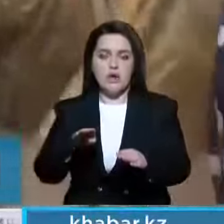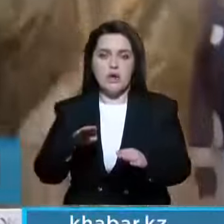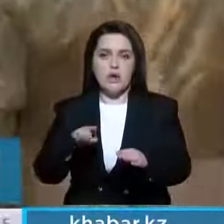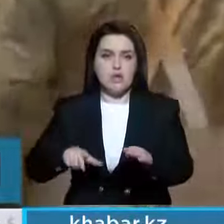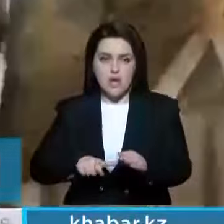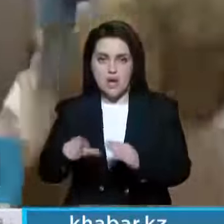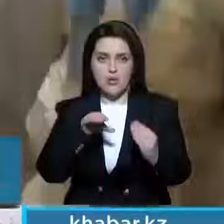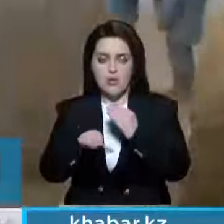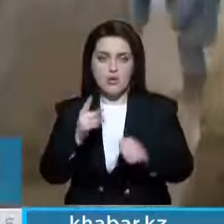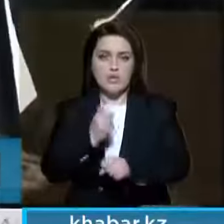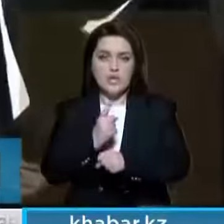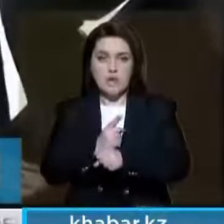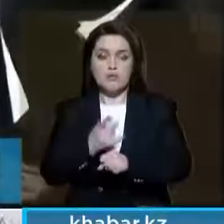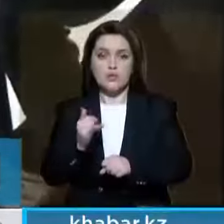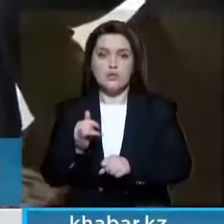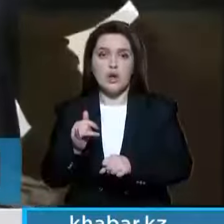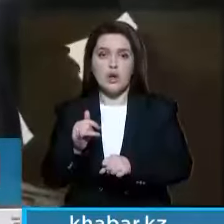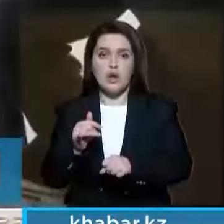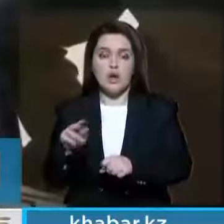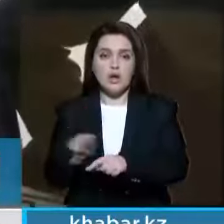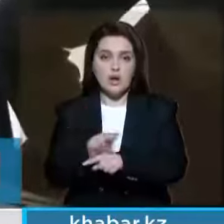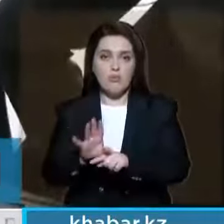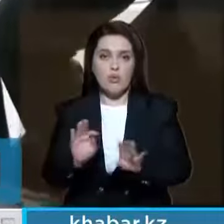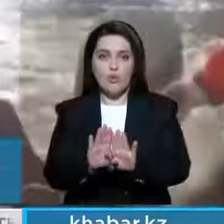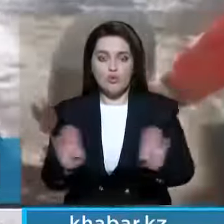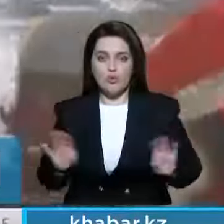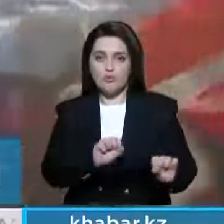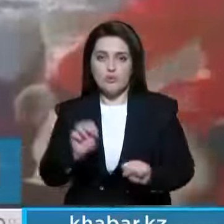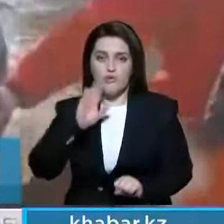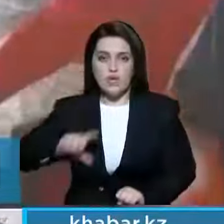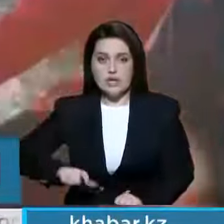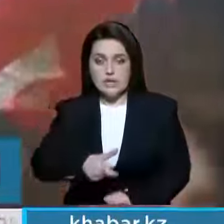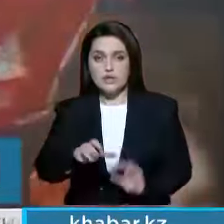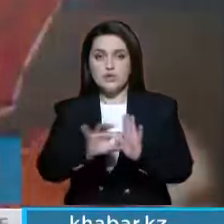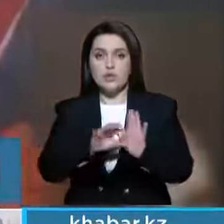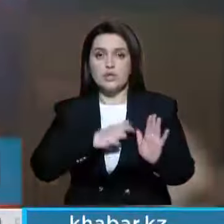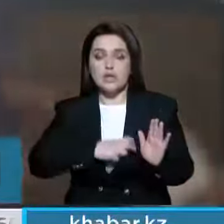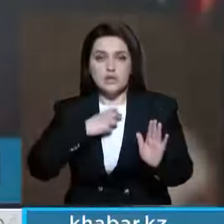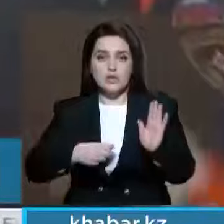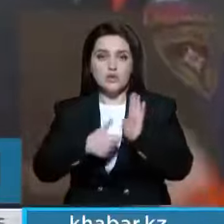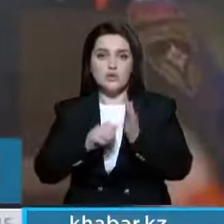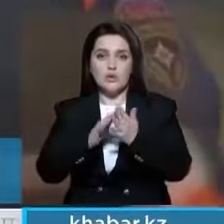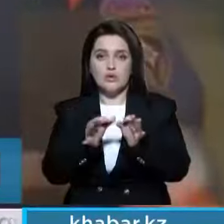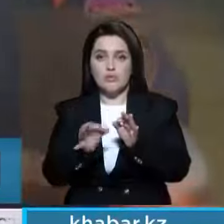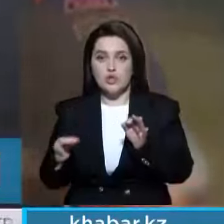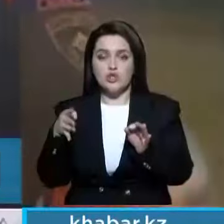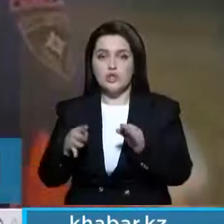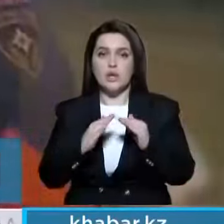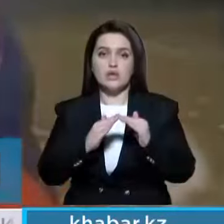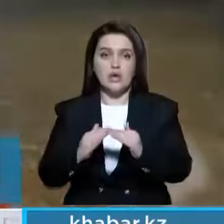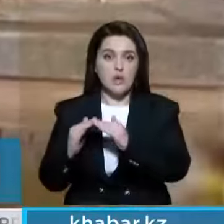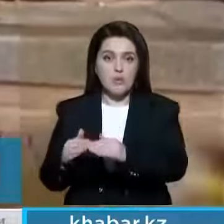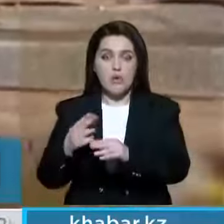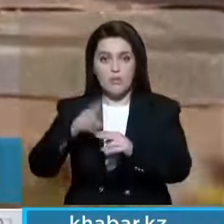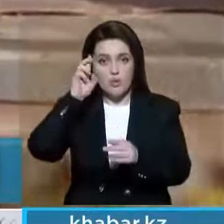движение транспорта ограничено. Идут работы по укреплению дамбы. В зоне риска свыше 60 населенных пунктов и 4000 домов.